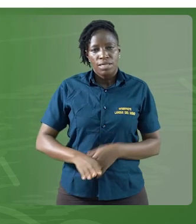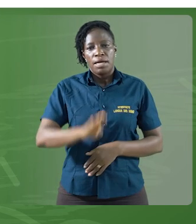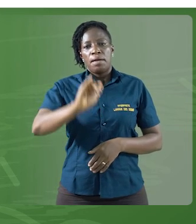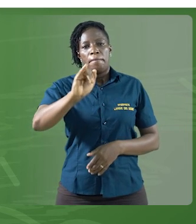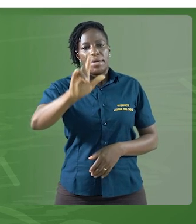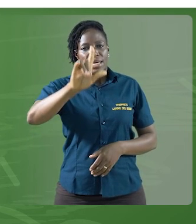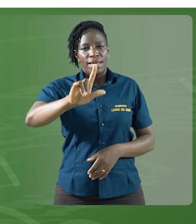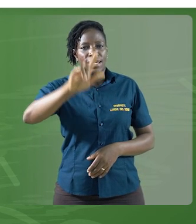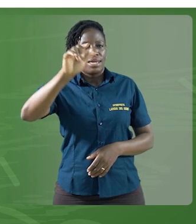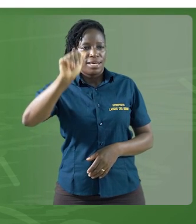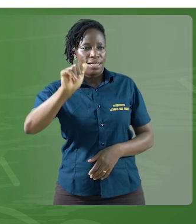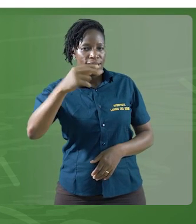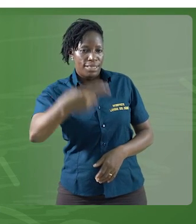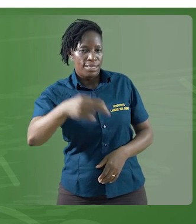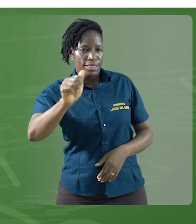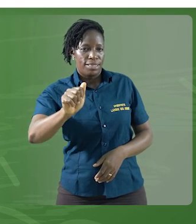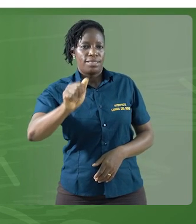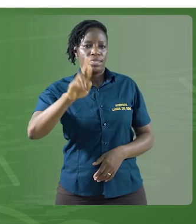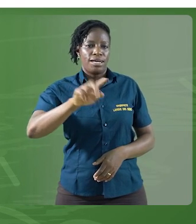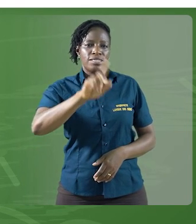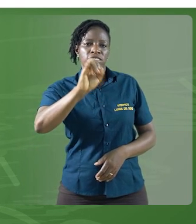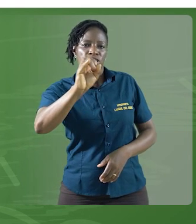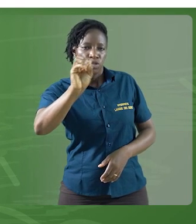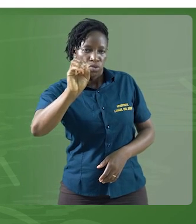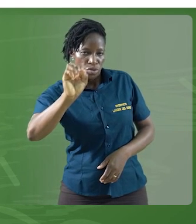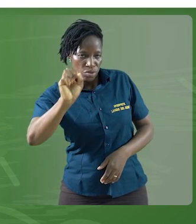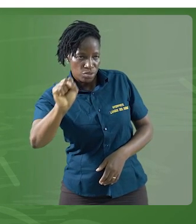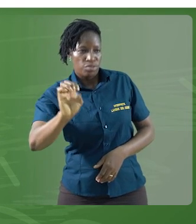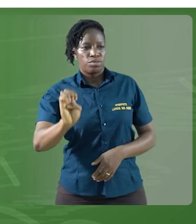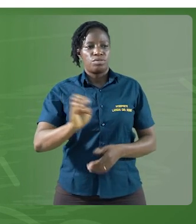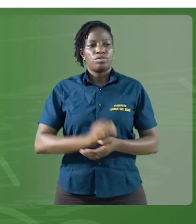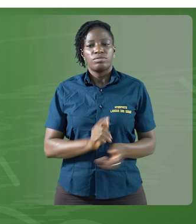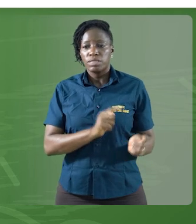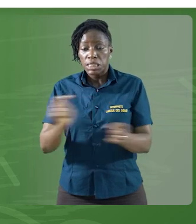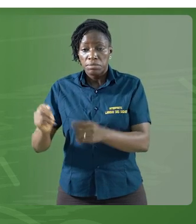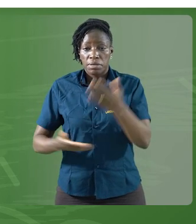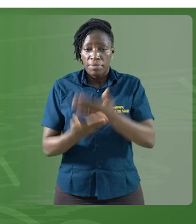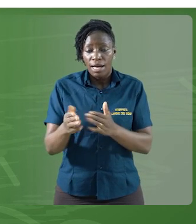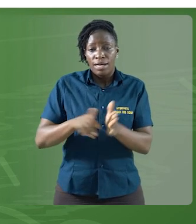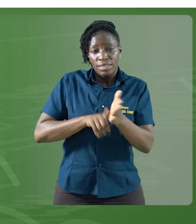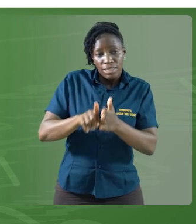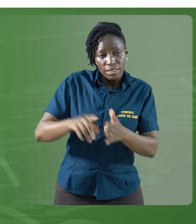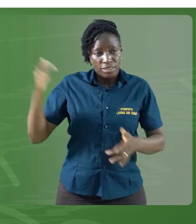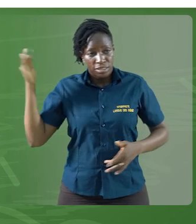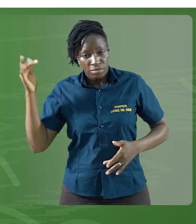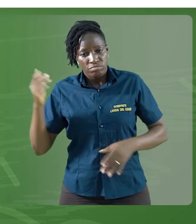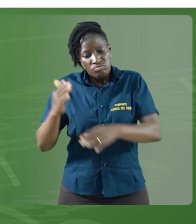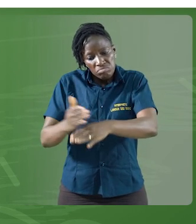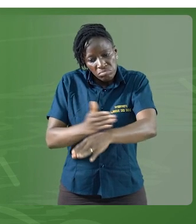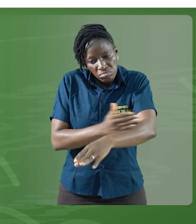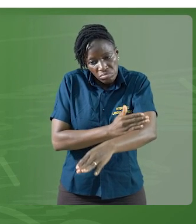se transmet par un agent pathogène qui se développe selon un cycle dans